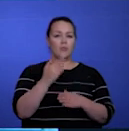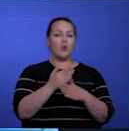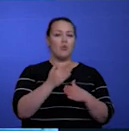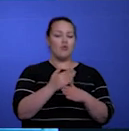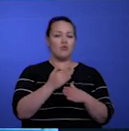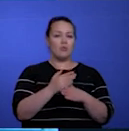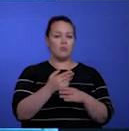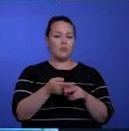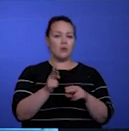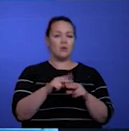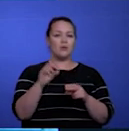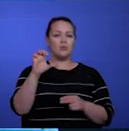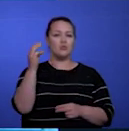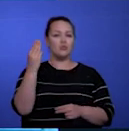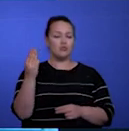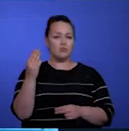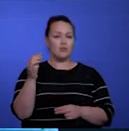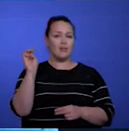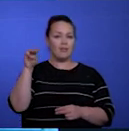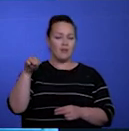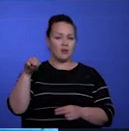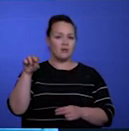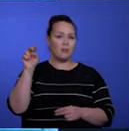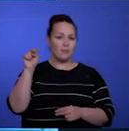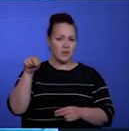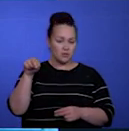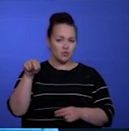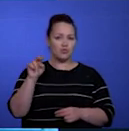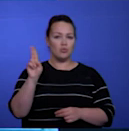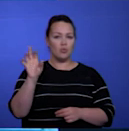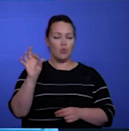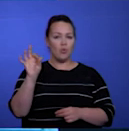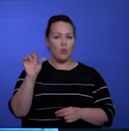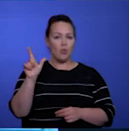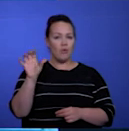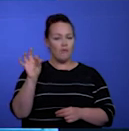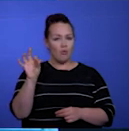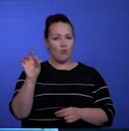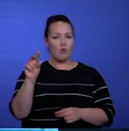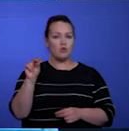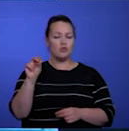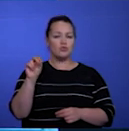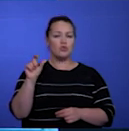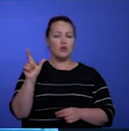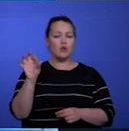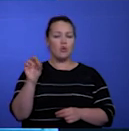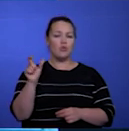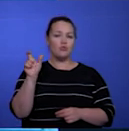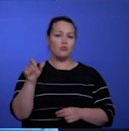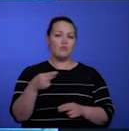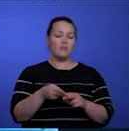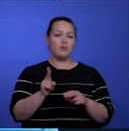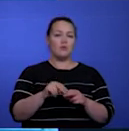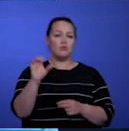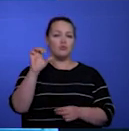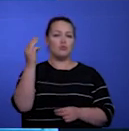это существительные в творительном падеже кого чего человека это существительное по